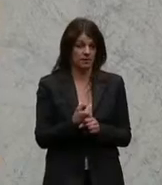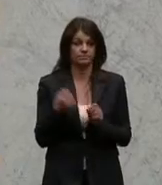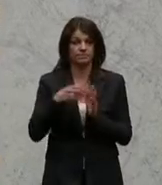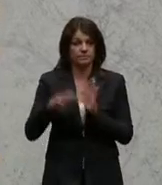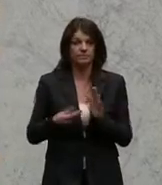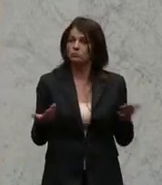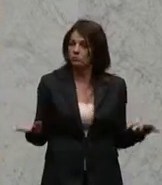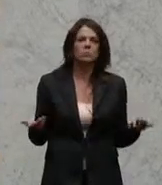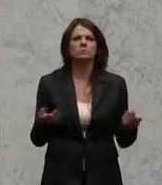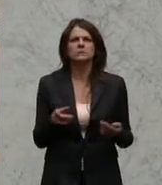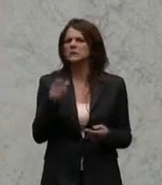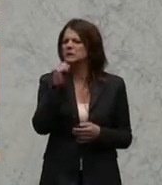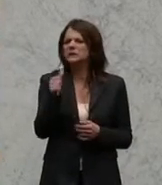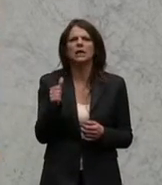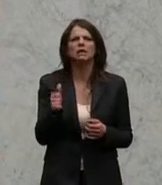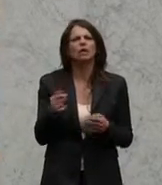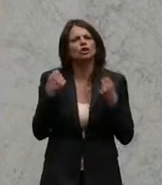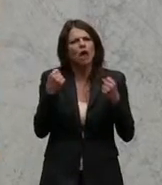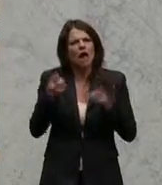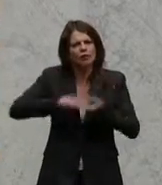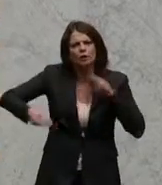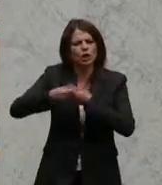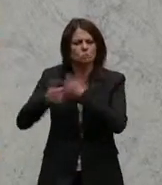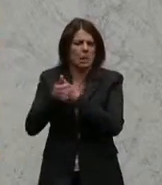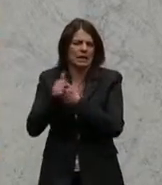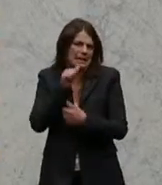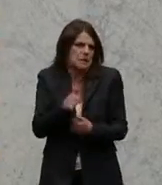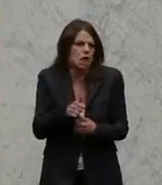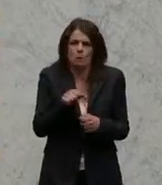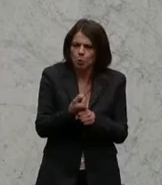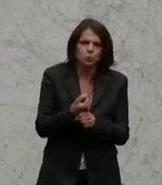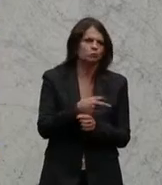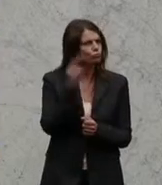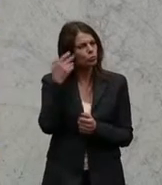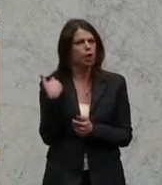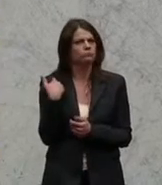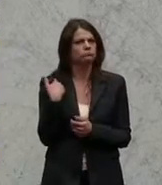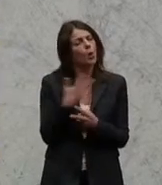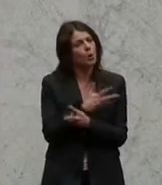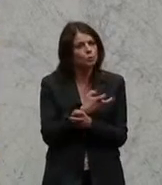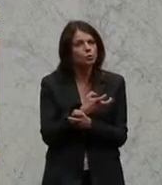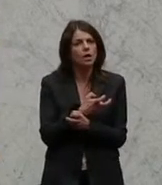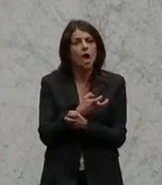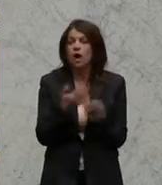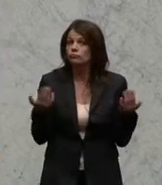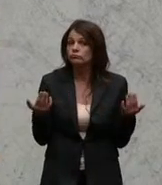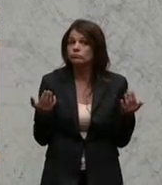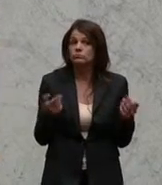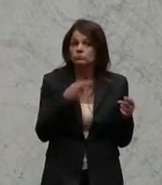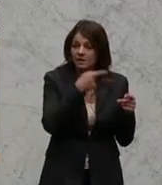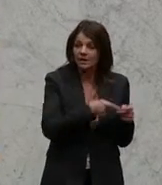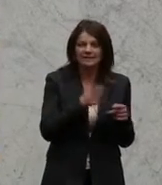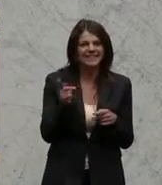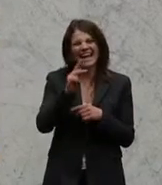zwar kein starker Wirtschaftspartner, aber man muss bedenken, dass Österreich nach